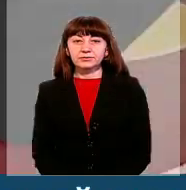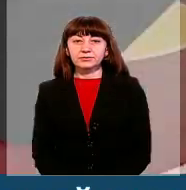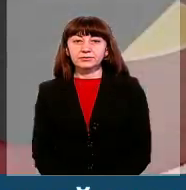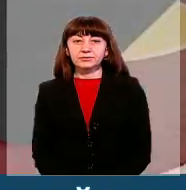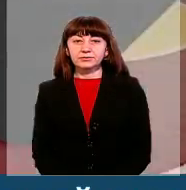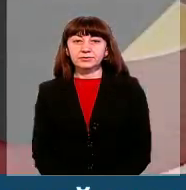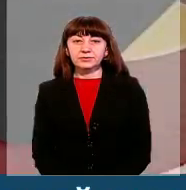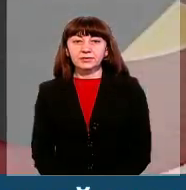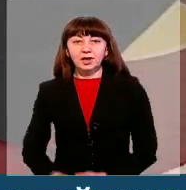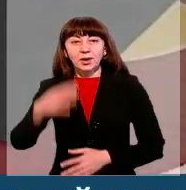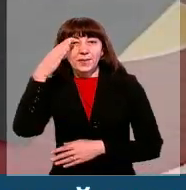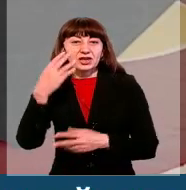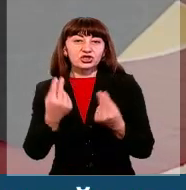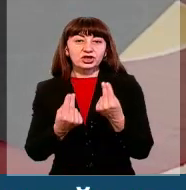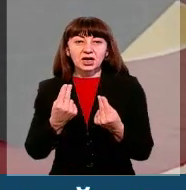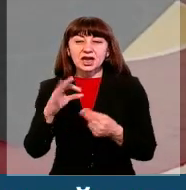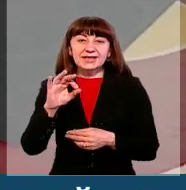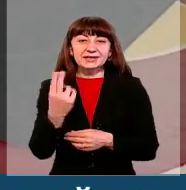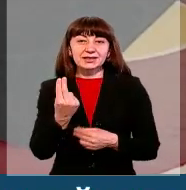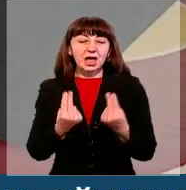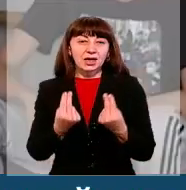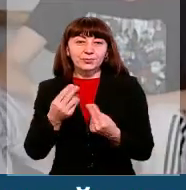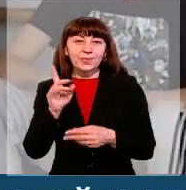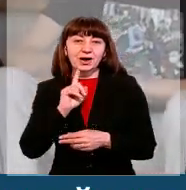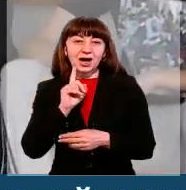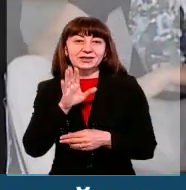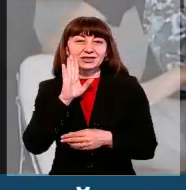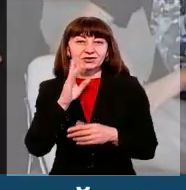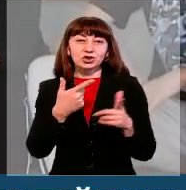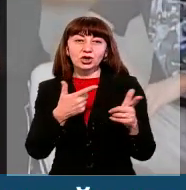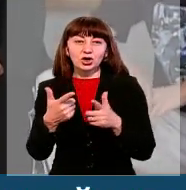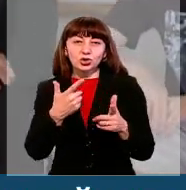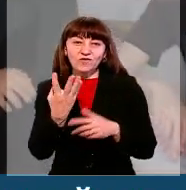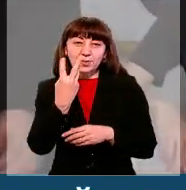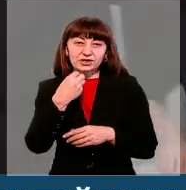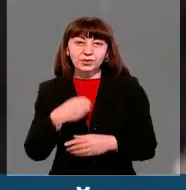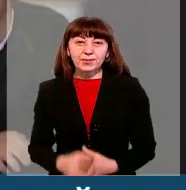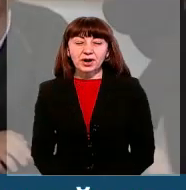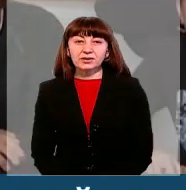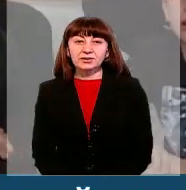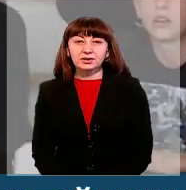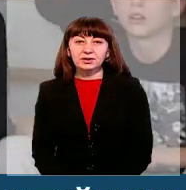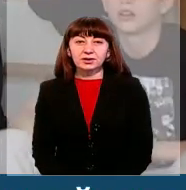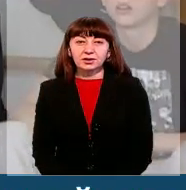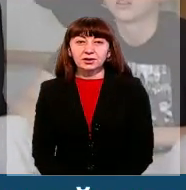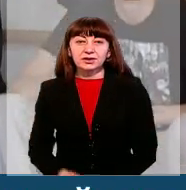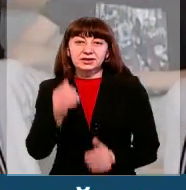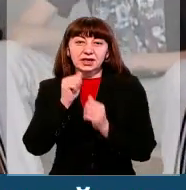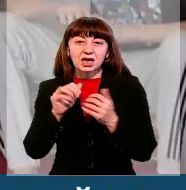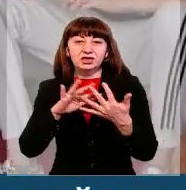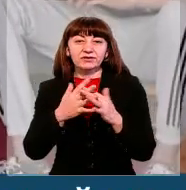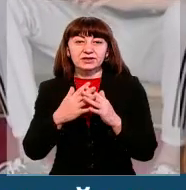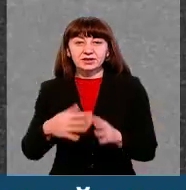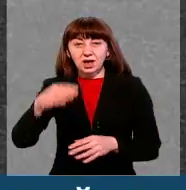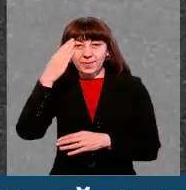ойдамын. Қыздар асханада қамыр жайғанша ер балалар ұлттық ойындарды ойнады. Әр ауылдың жеткіншектері саққаларын сайлап,